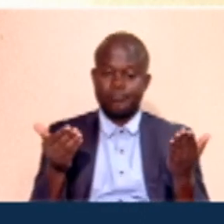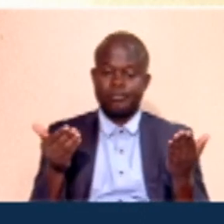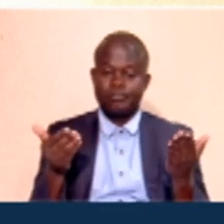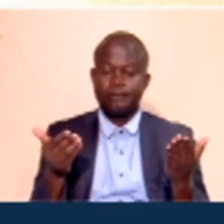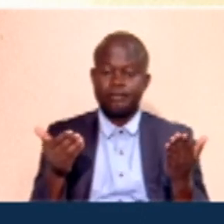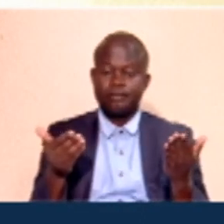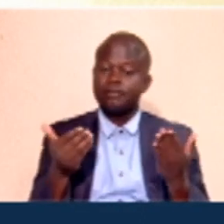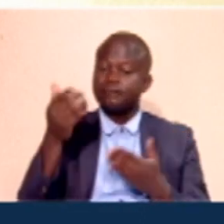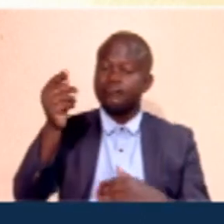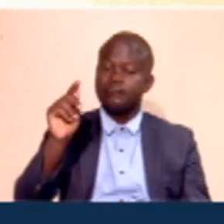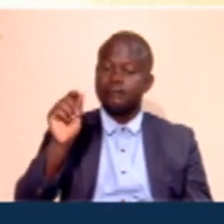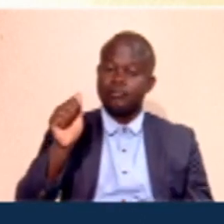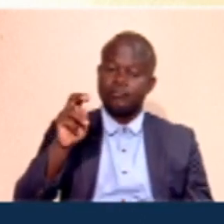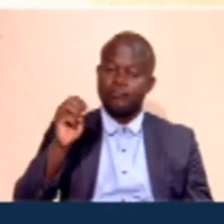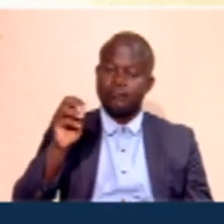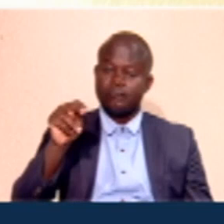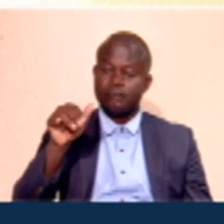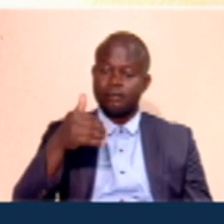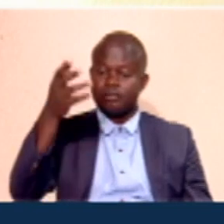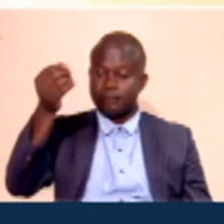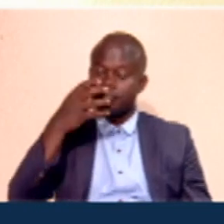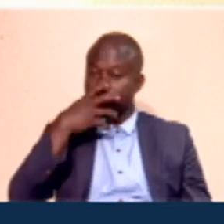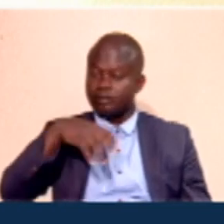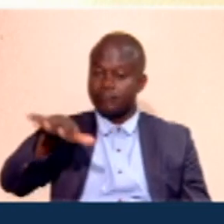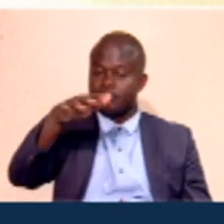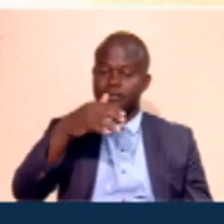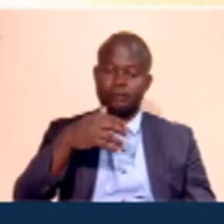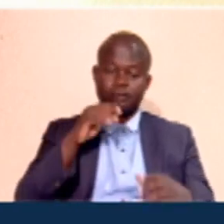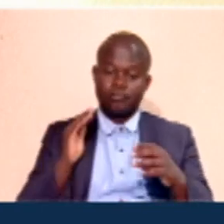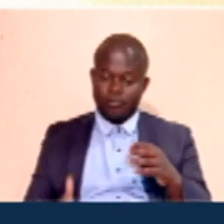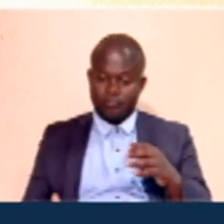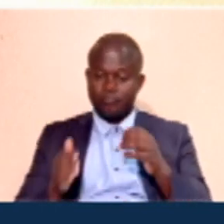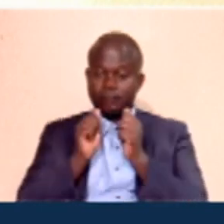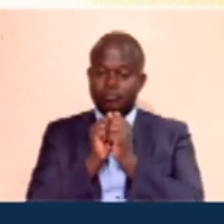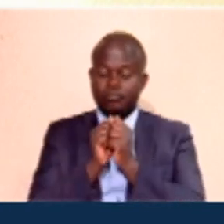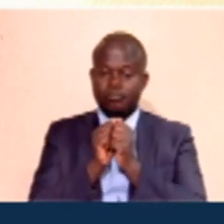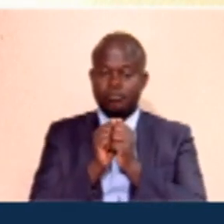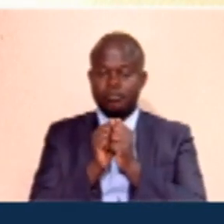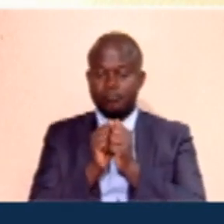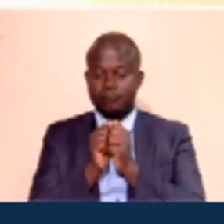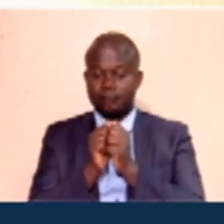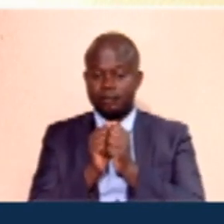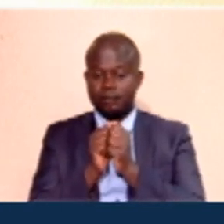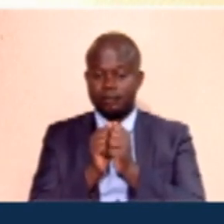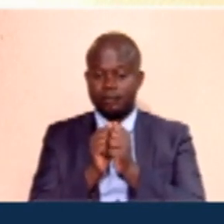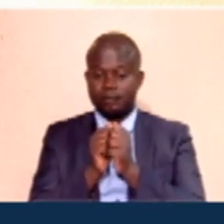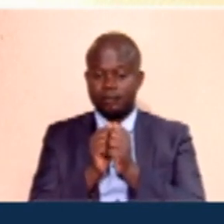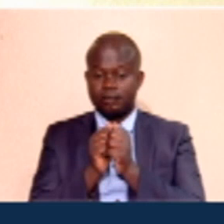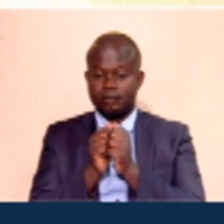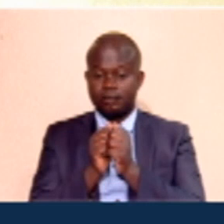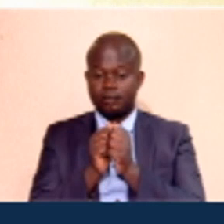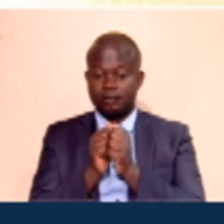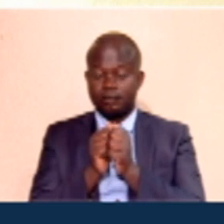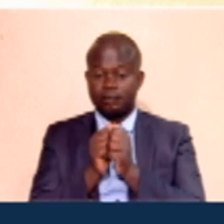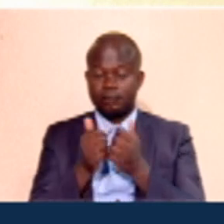ikajya Kamonyi, ikajya Gitarama, ikajya Huye, kugira ngo